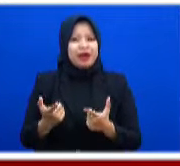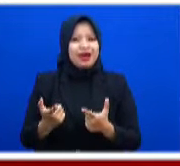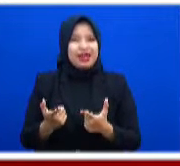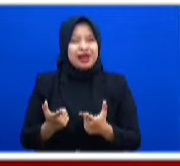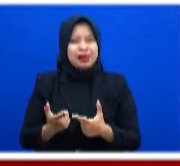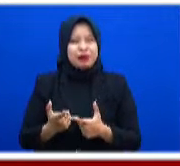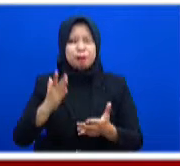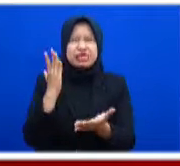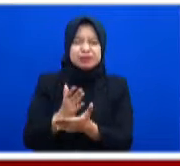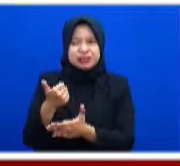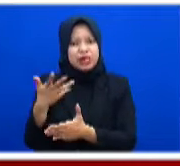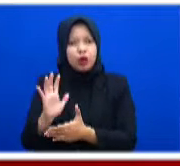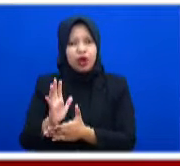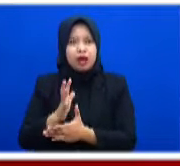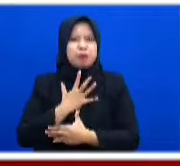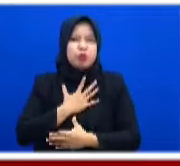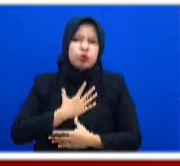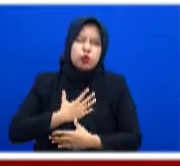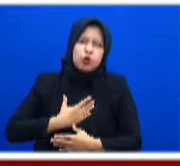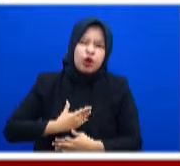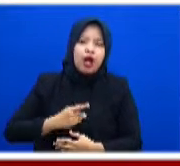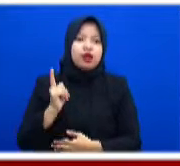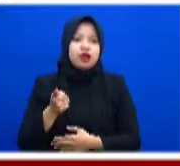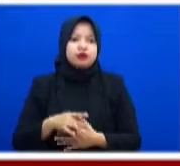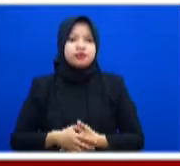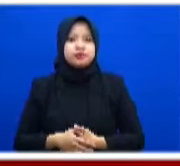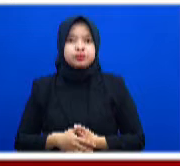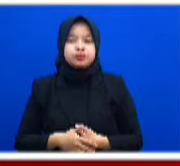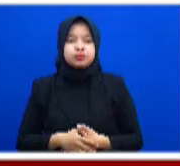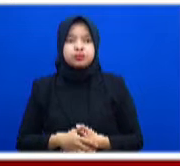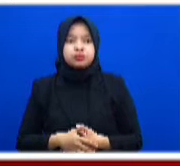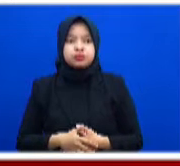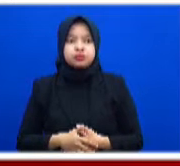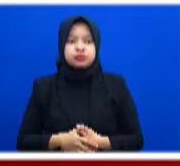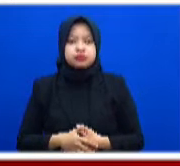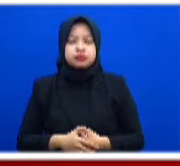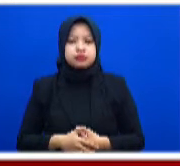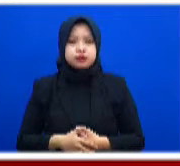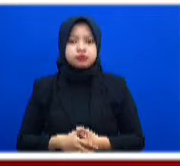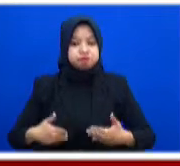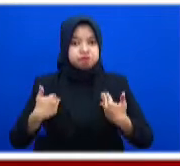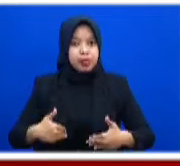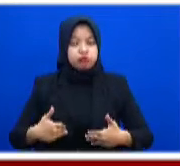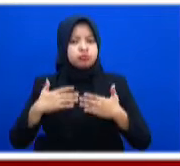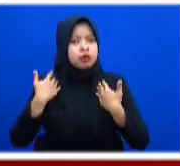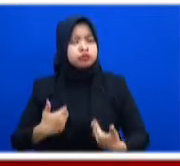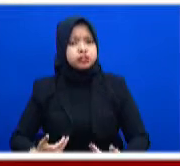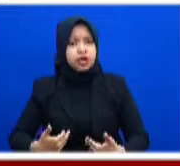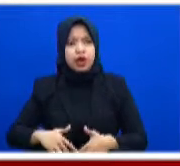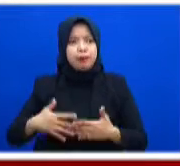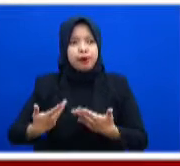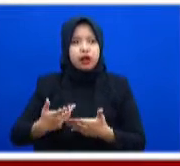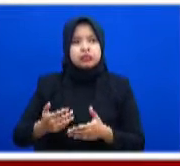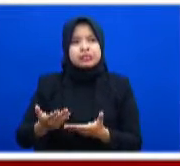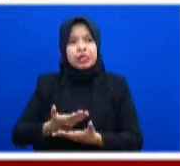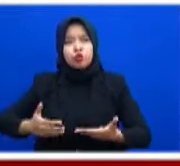dan juga dari penderitaan. Cuma kita juga harus sadar bahwa sebagai manusia, sebagai spesies, secara kolektif, kita sudah menghadapi